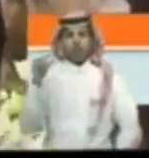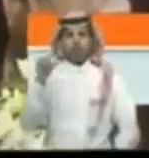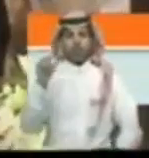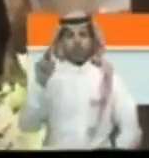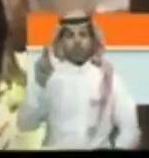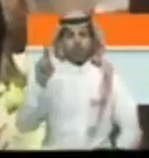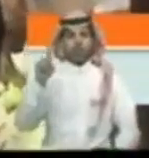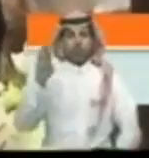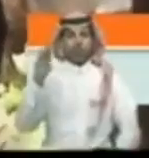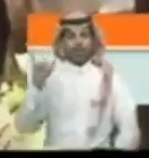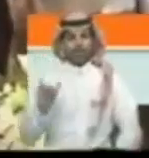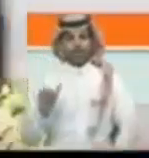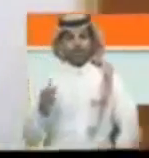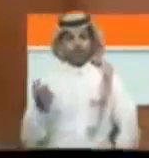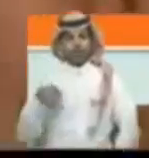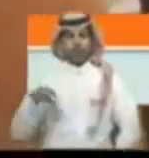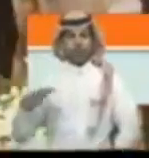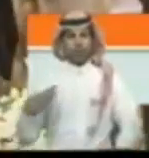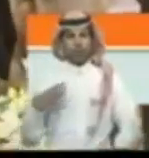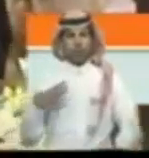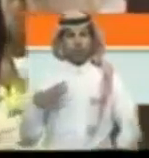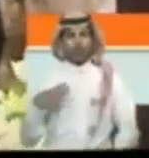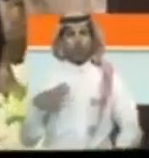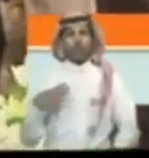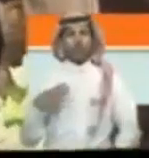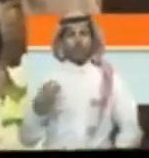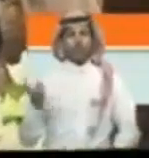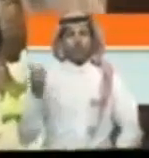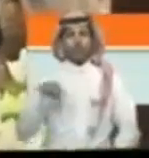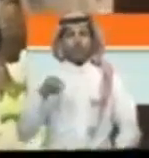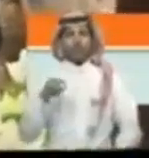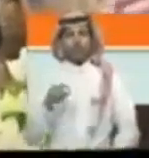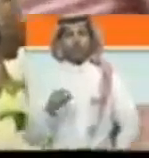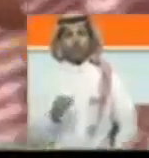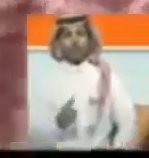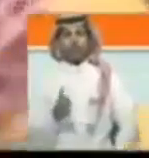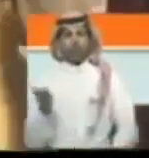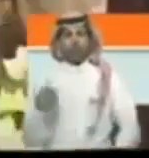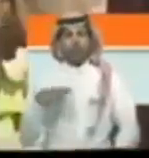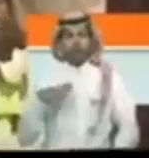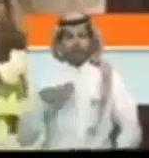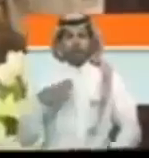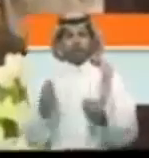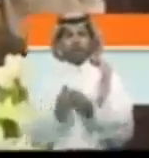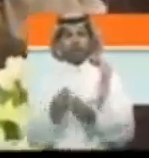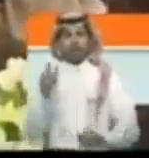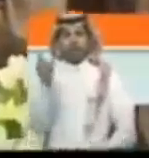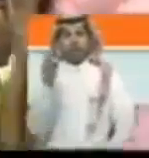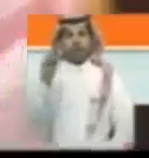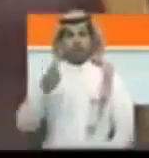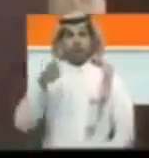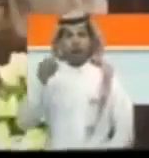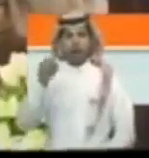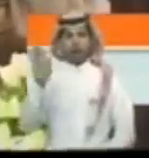الدكتور تركي بن سعود بن محمد المستشار في الديوان الملكي وصاحب السمو الملكي الأمير نهار بن سعود